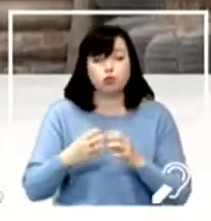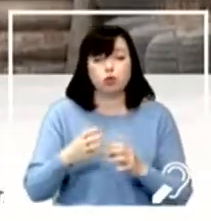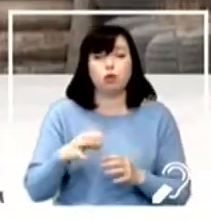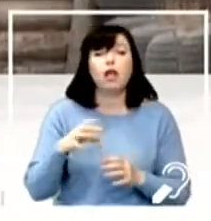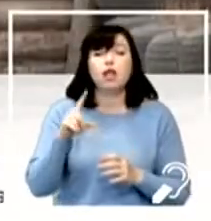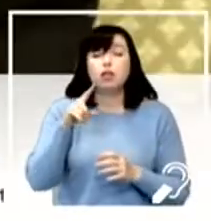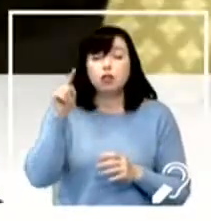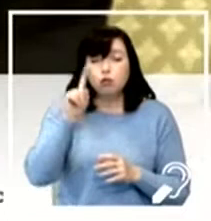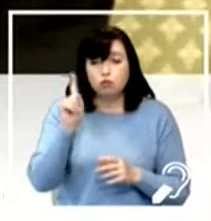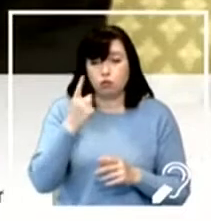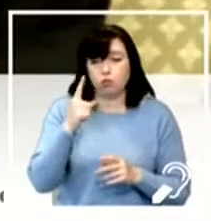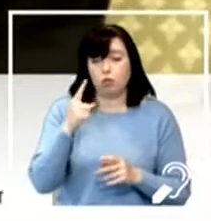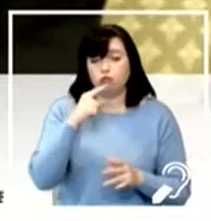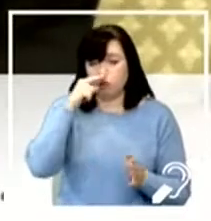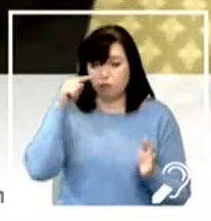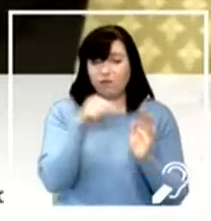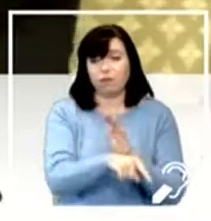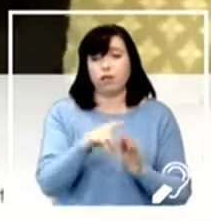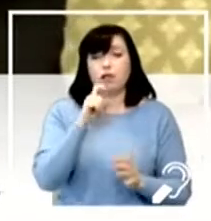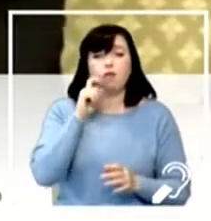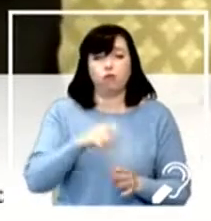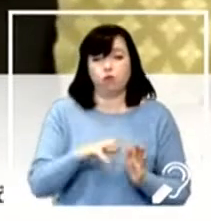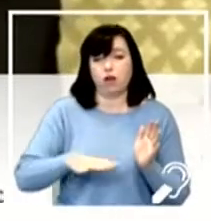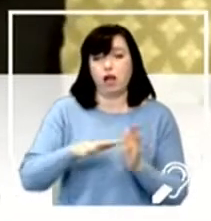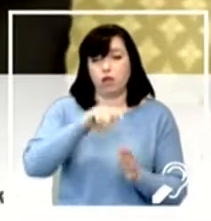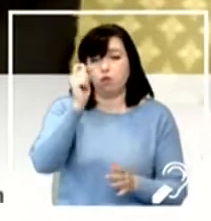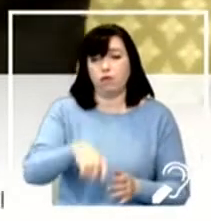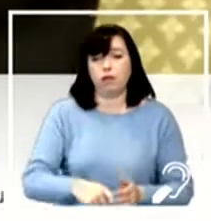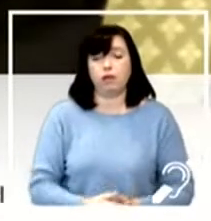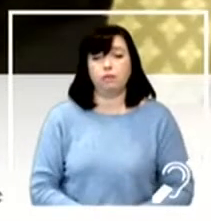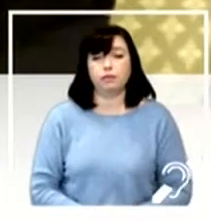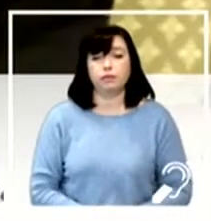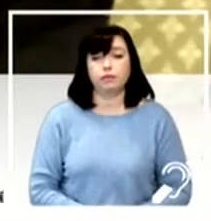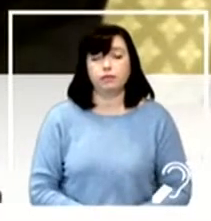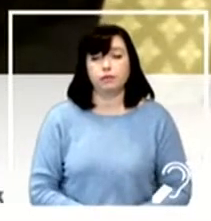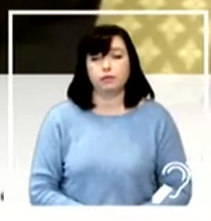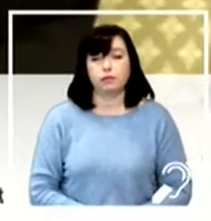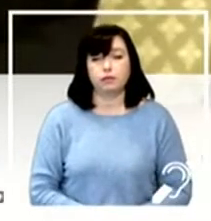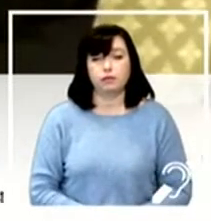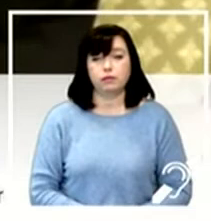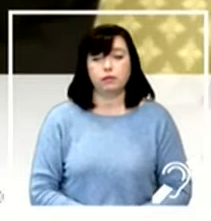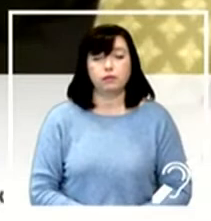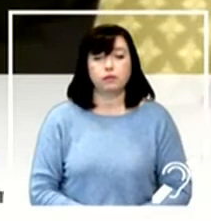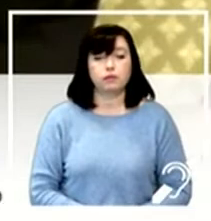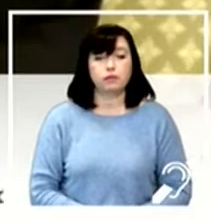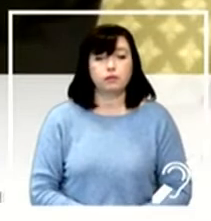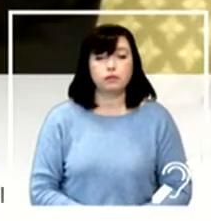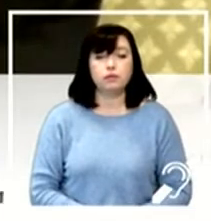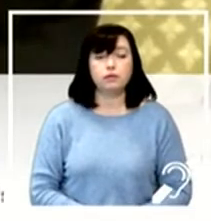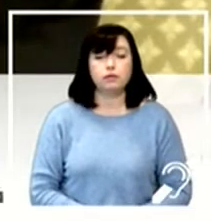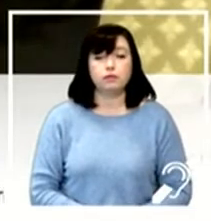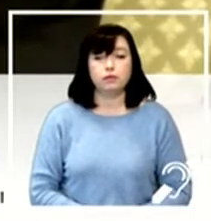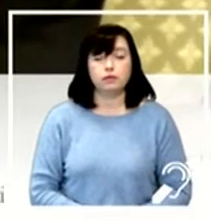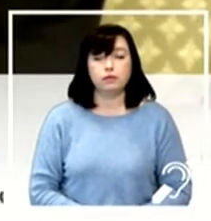invadarea Ucrainei. You cannot go purchase drones from Iran and crash them into